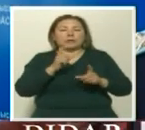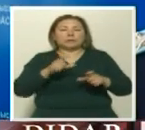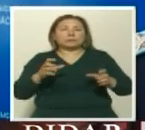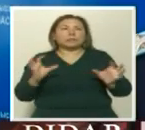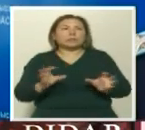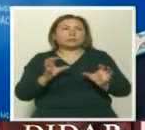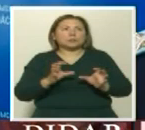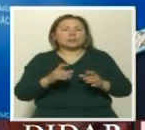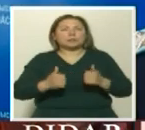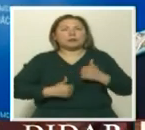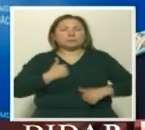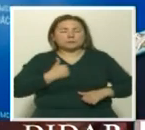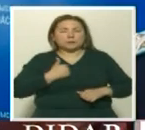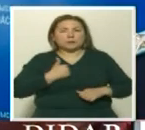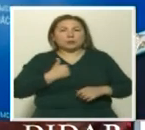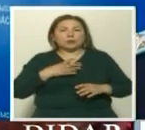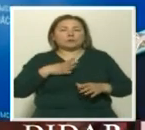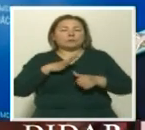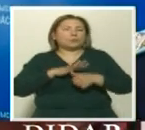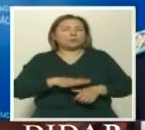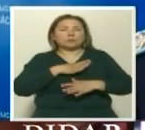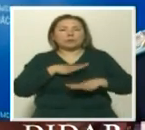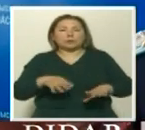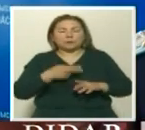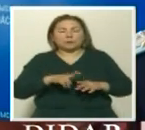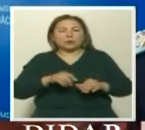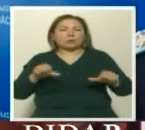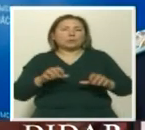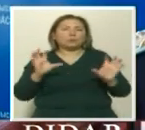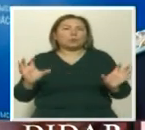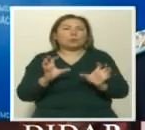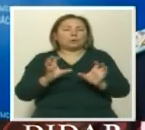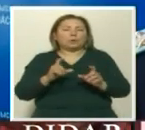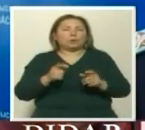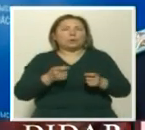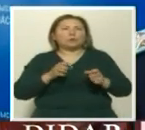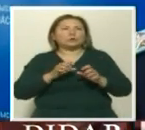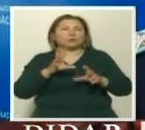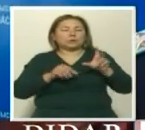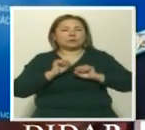немесе намысты таптауға жол бермеуге аумақтық құқық қорғау органдарының басшылары мен жеке жауаптылықтары бекітілді.